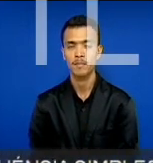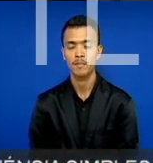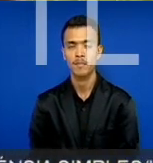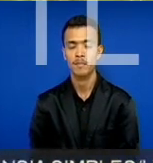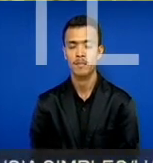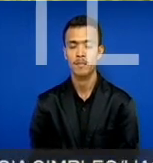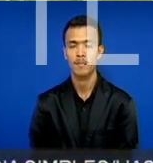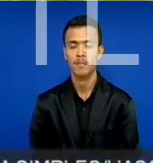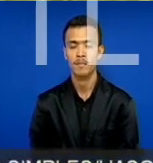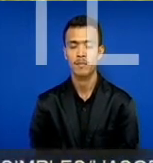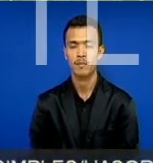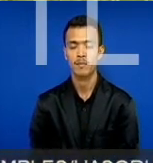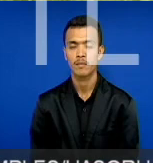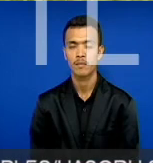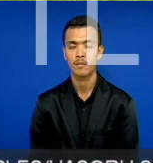lahim sostalam.